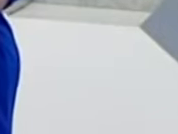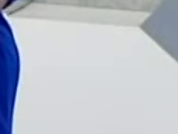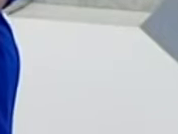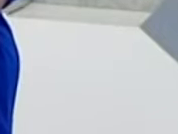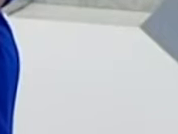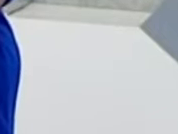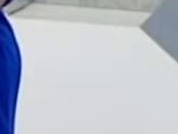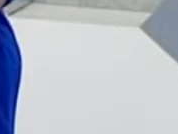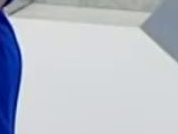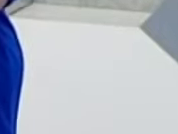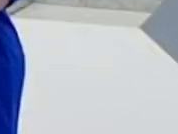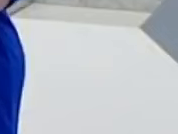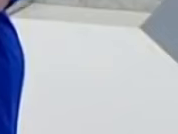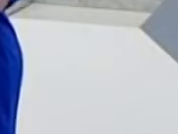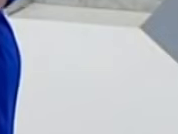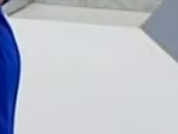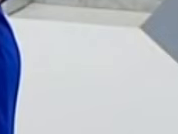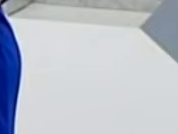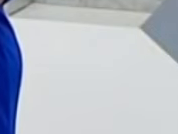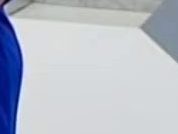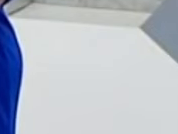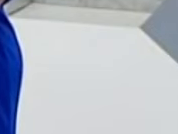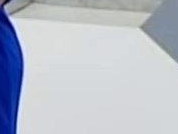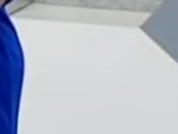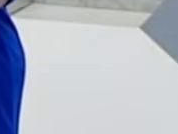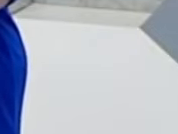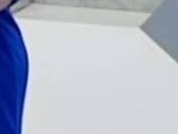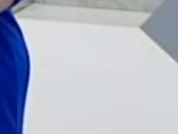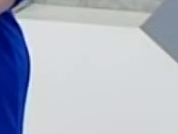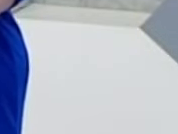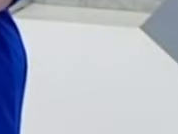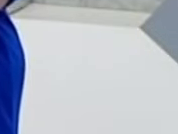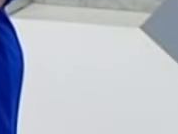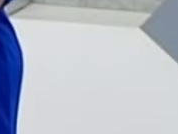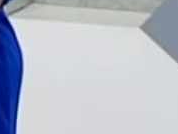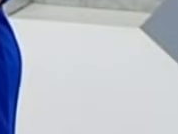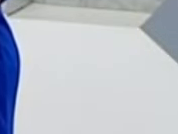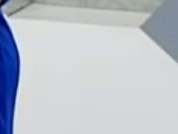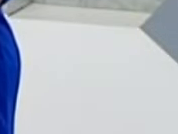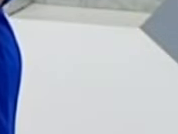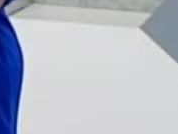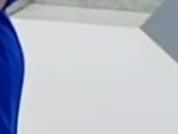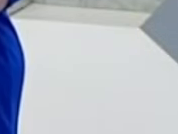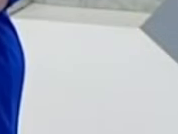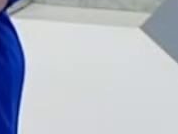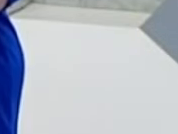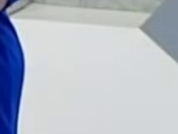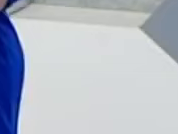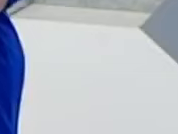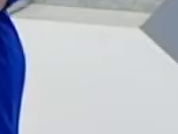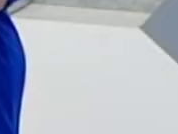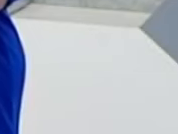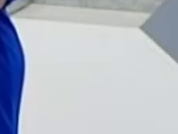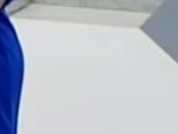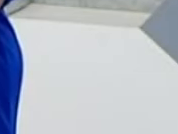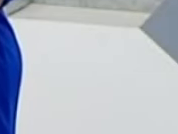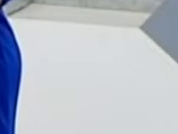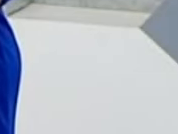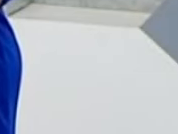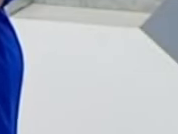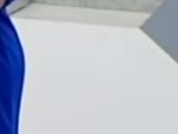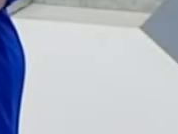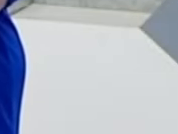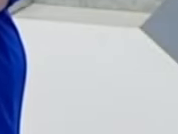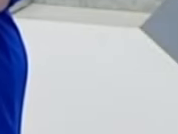Kapuso, para sa mga maiinit na balita, mag-subscribe sa GMA Integrated News sa YouTube. Sa mga kapuso naman abroad, subaybayan nyo kami sa